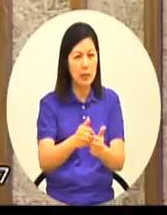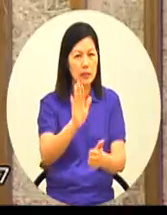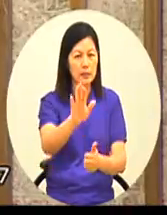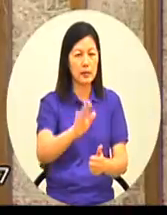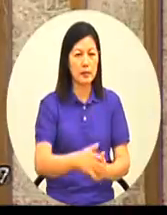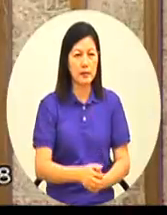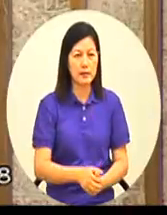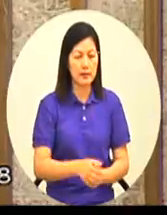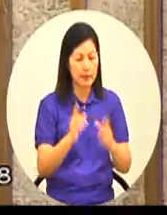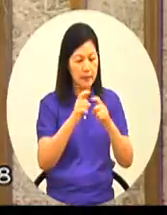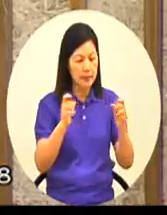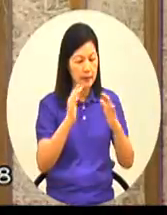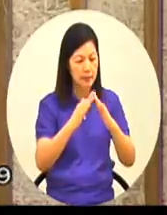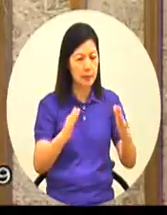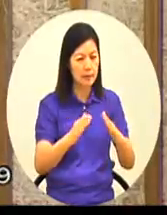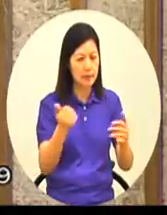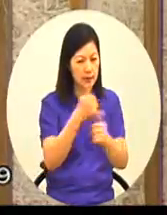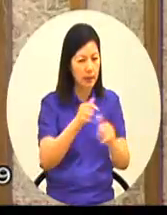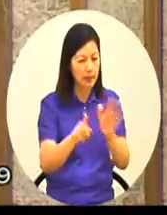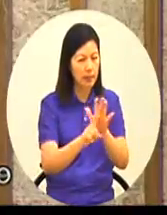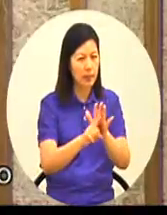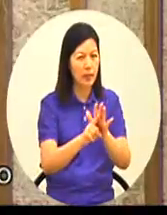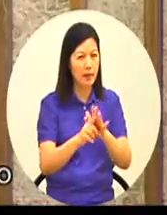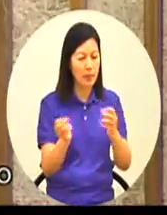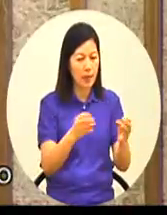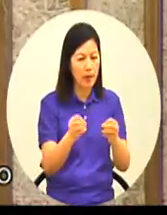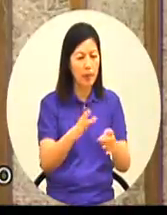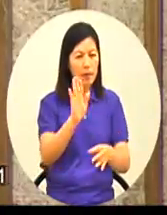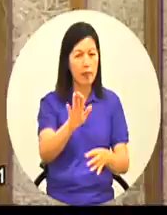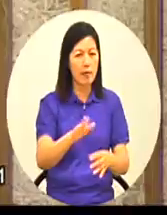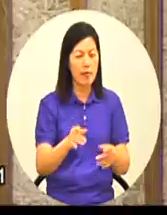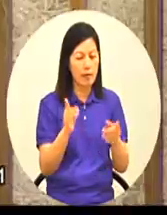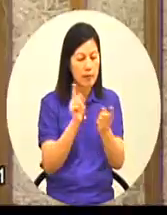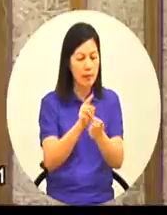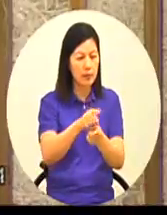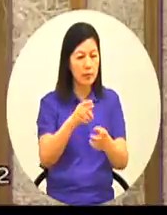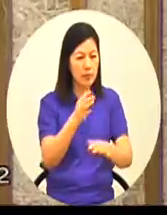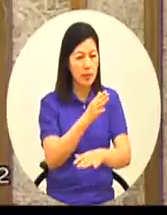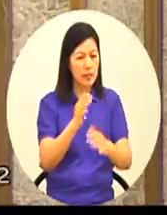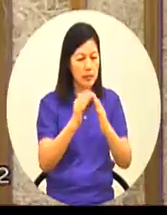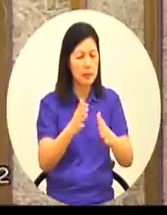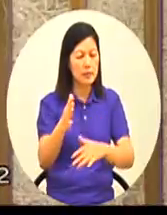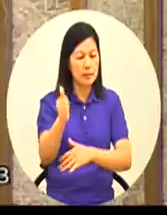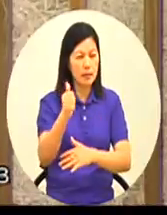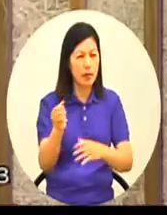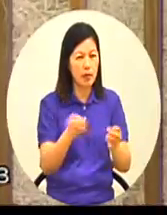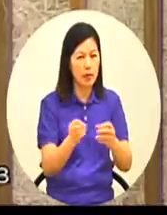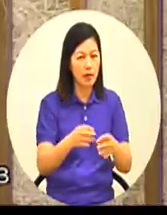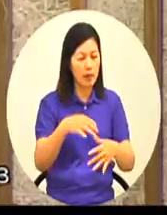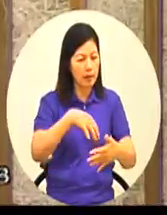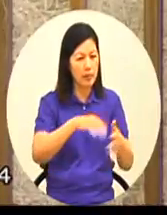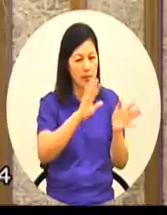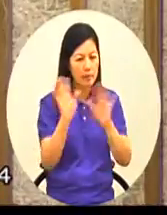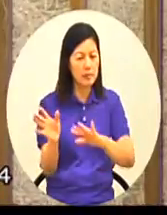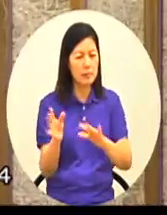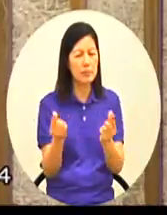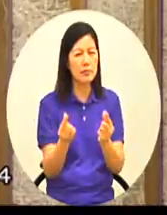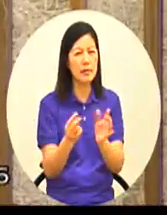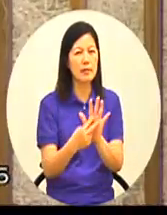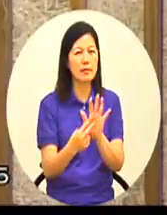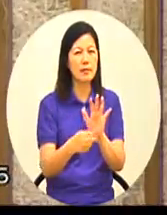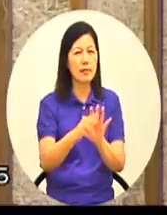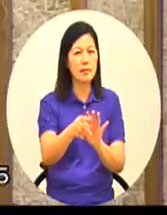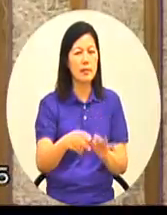个城市的代表跟我们市长做对话。那我们要针对这个他们跟市长对话里面的结论，不外乎就是例如说加